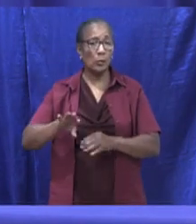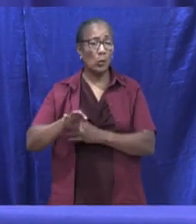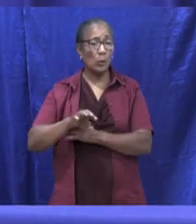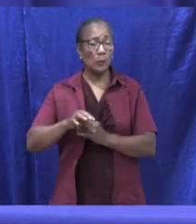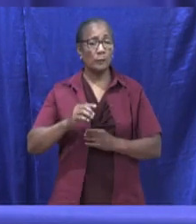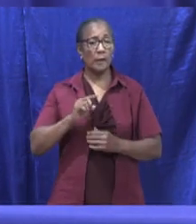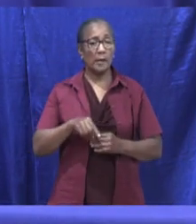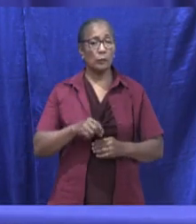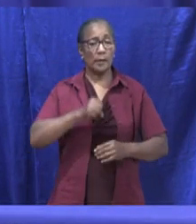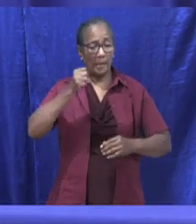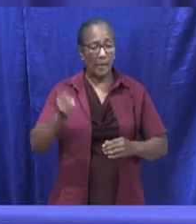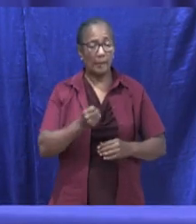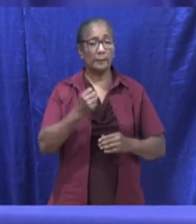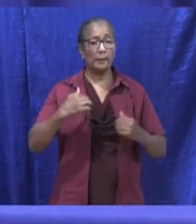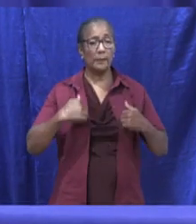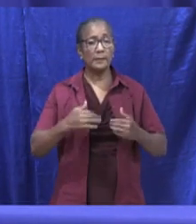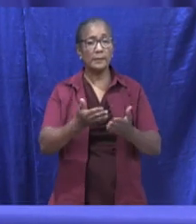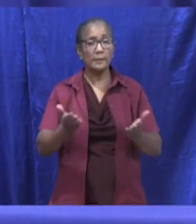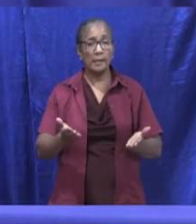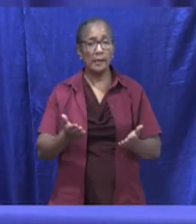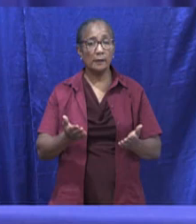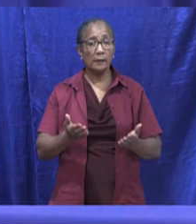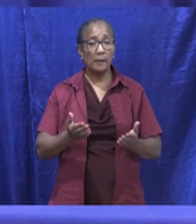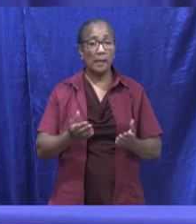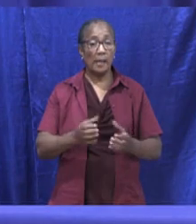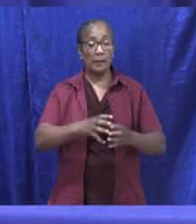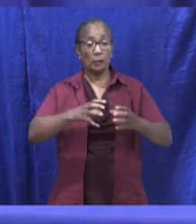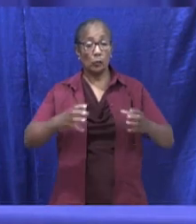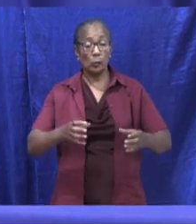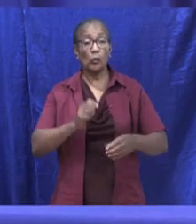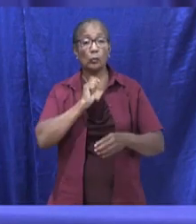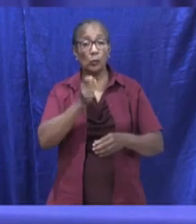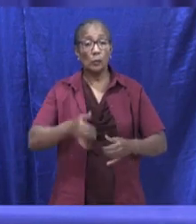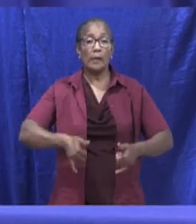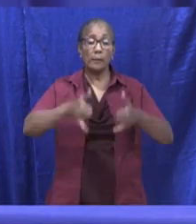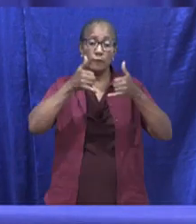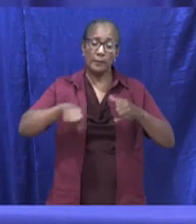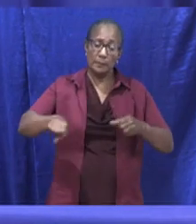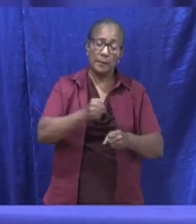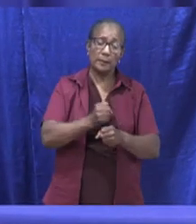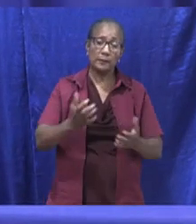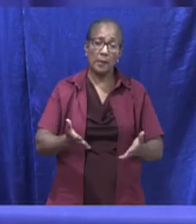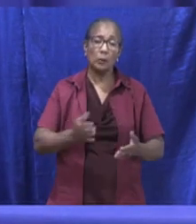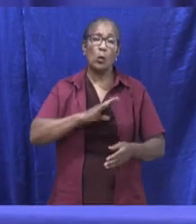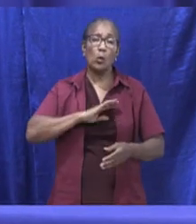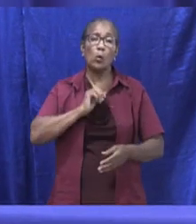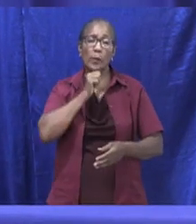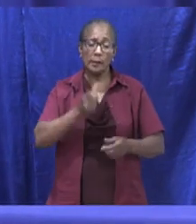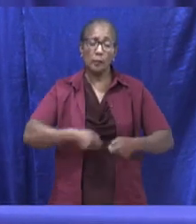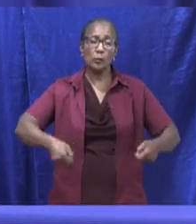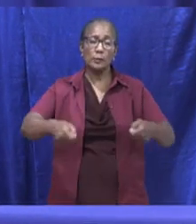bestaat en ze nog steeds mens zijn. En ze door een grote ordeel zijn heen gegaan, ze hebben heel veel meegemaakt. Ook wat er in de